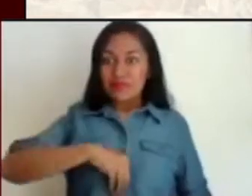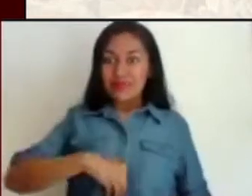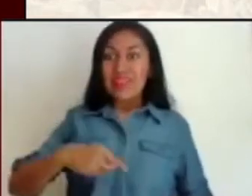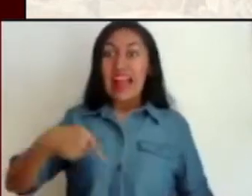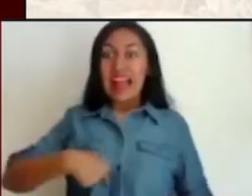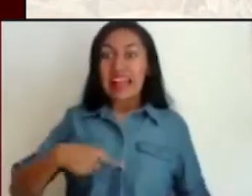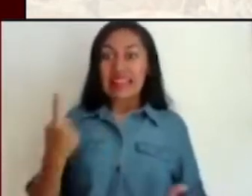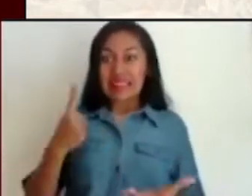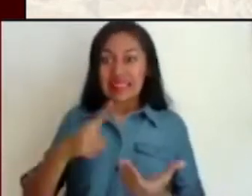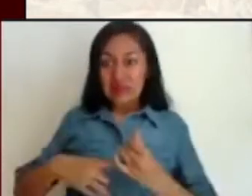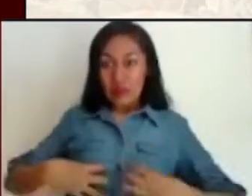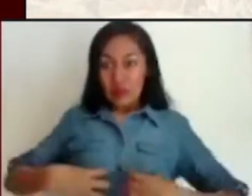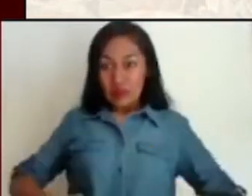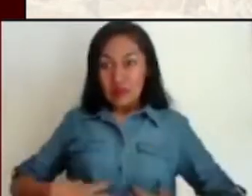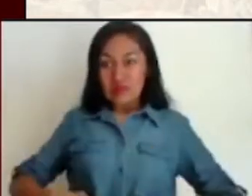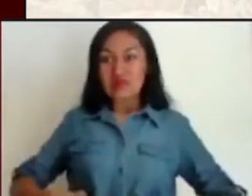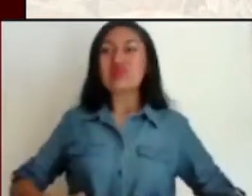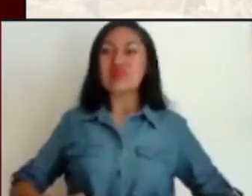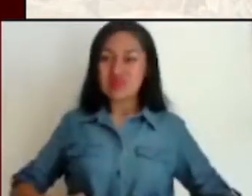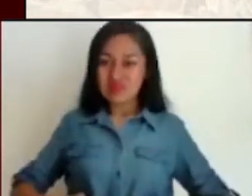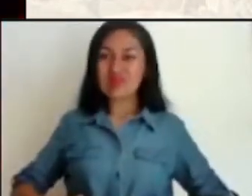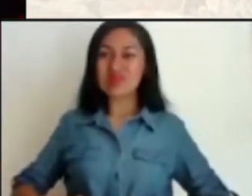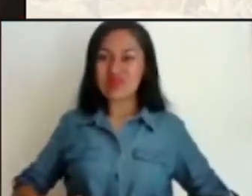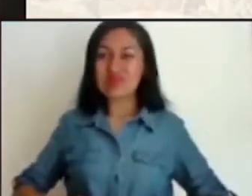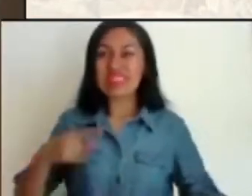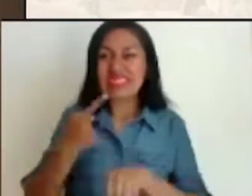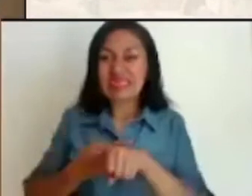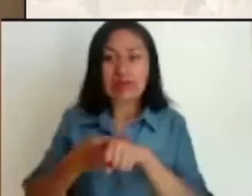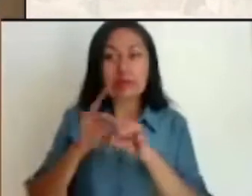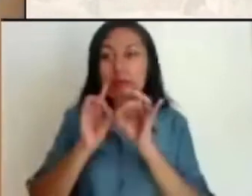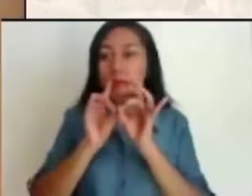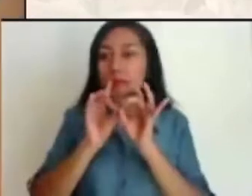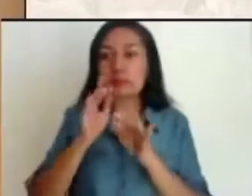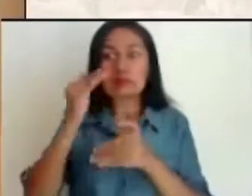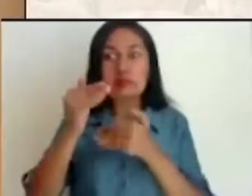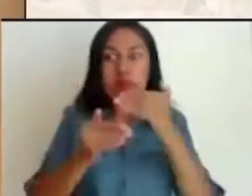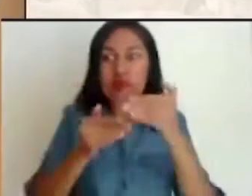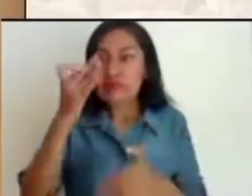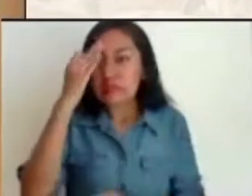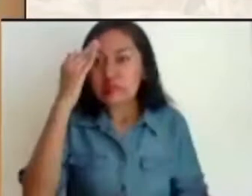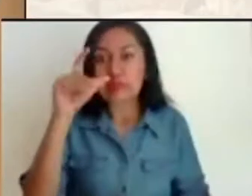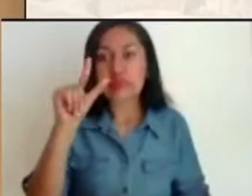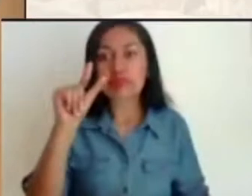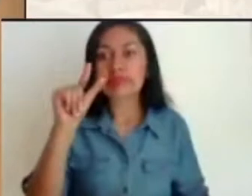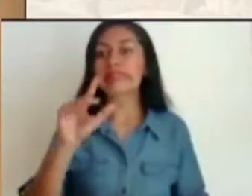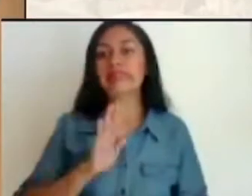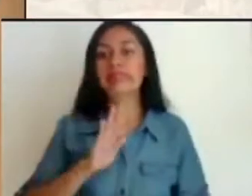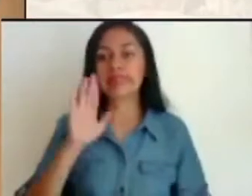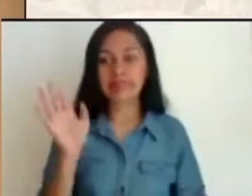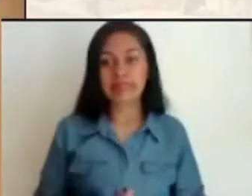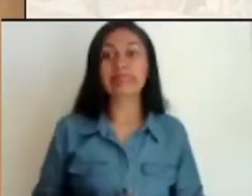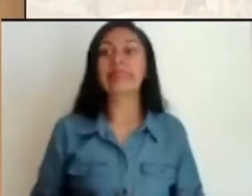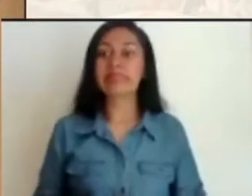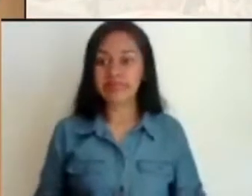su mayoría y a muy corto plazo. A 8 secoli di distanza dalla ondata che colpì l'impero di